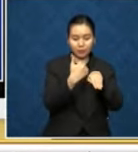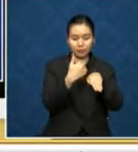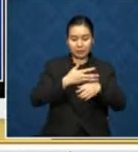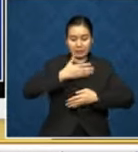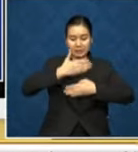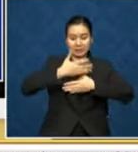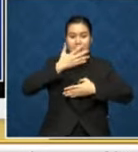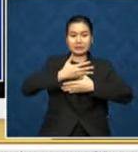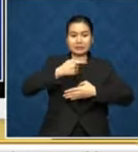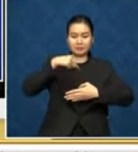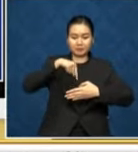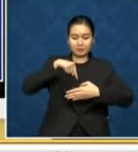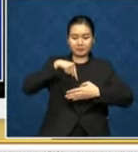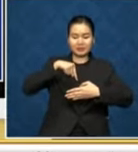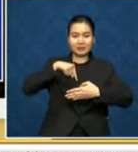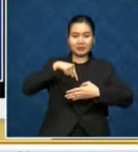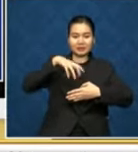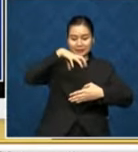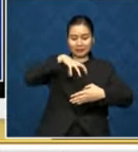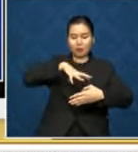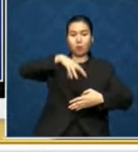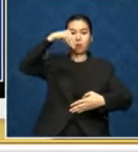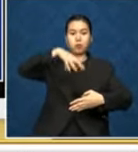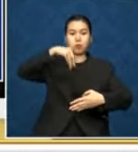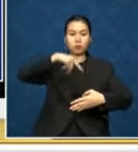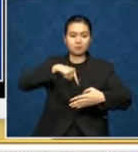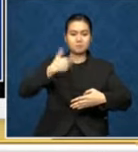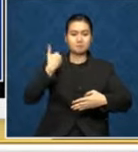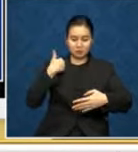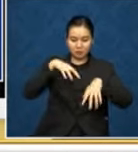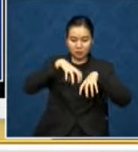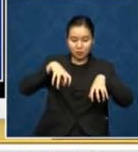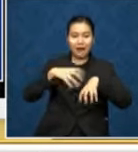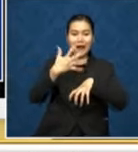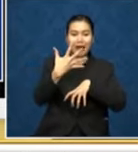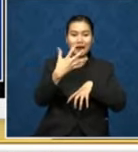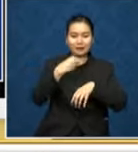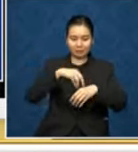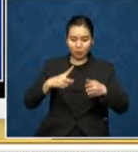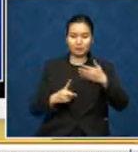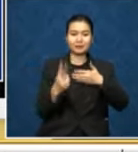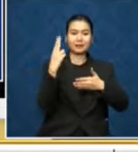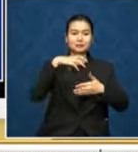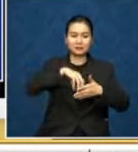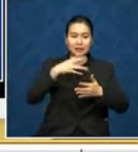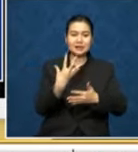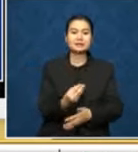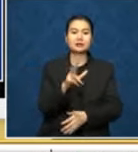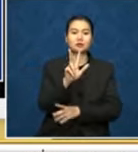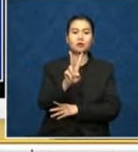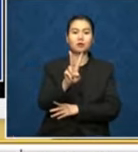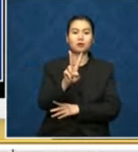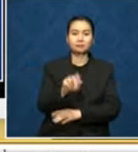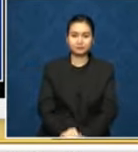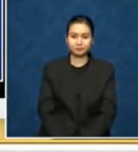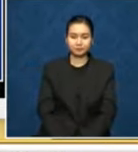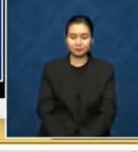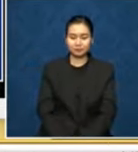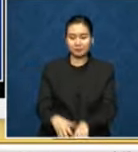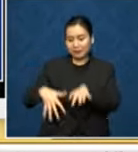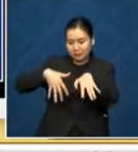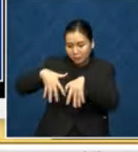น้ำออกไปสถานีสูบน้ำเดิมในแบบเนี่ยมีอยู่5ตัวด้วยกันแต่ว่าถูกตัดออกไปเหลืออยู่2ตัวทำให้พี่น้อง